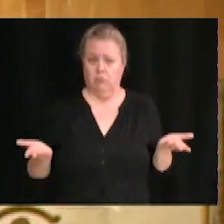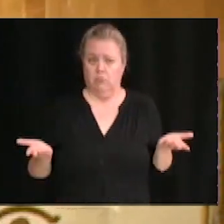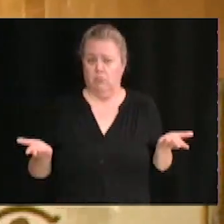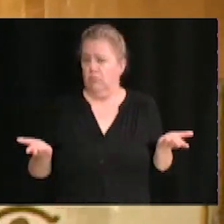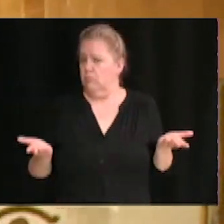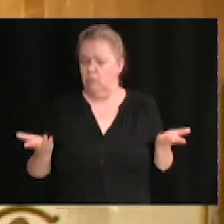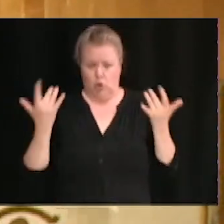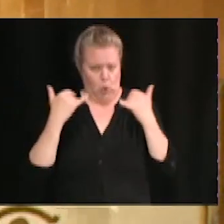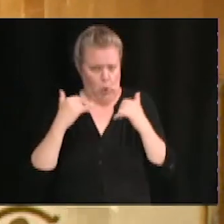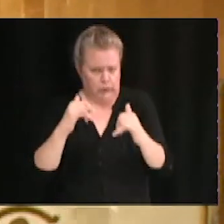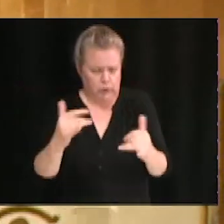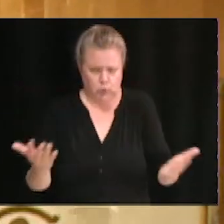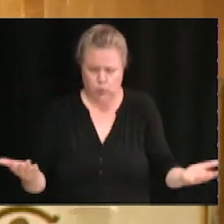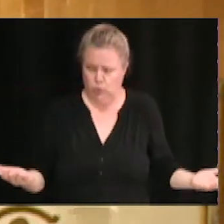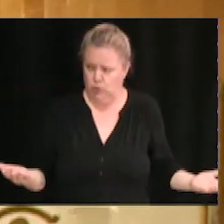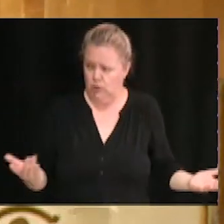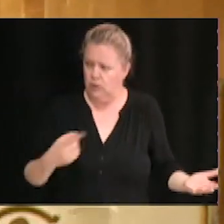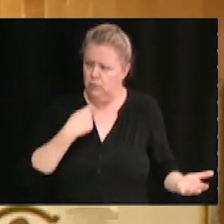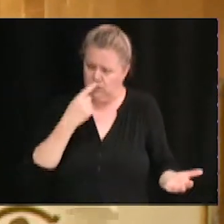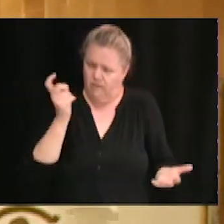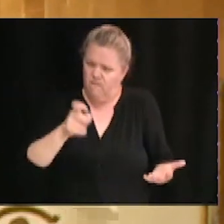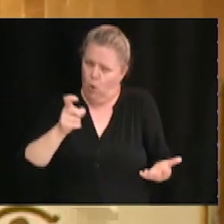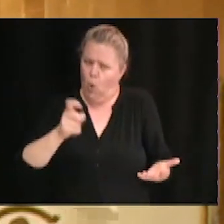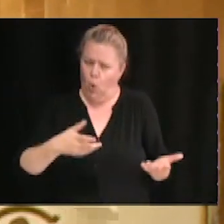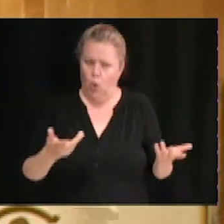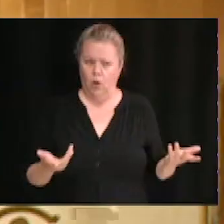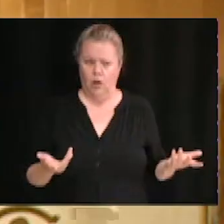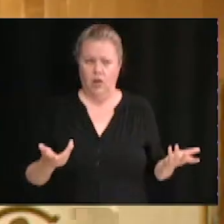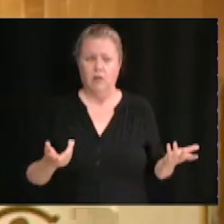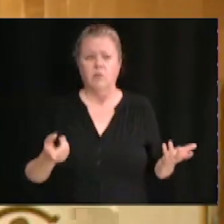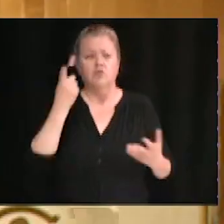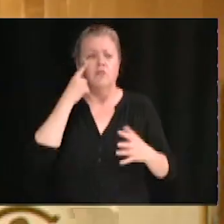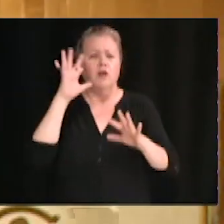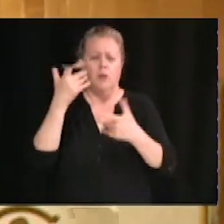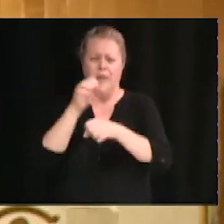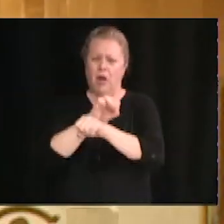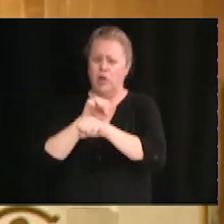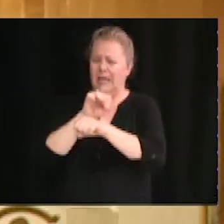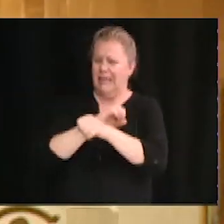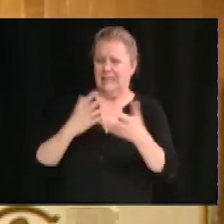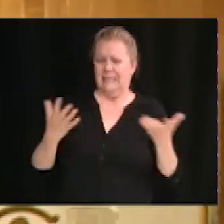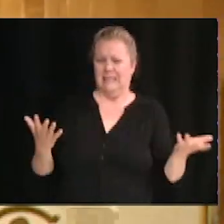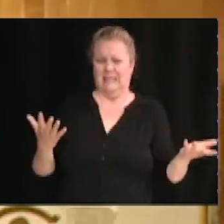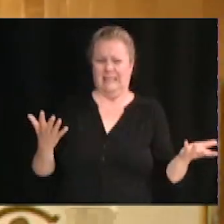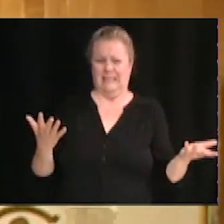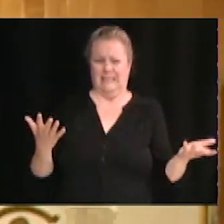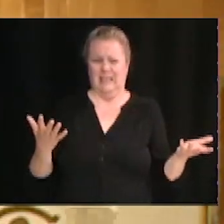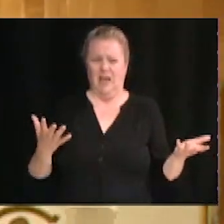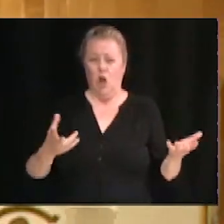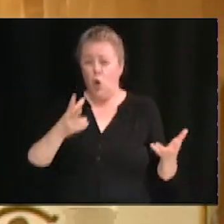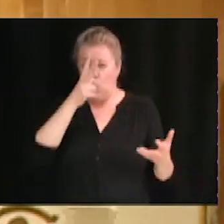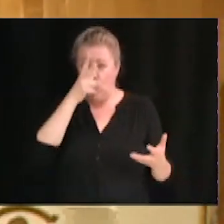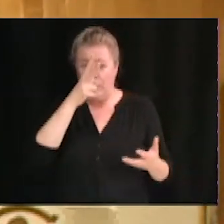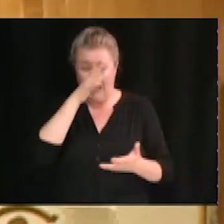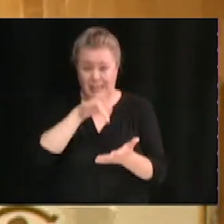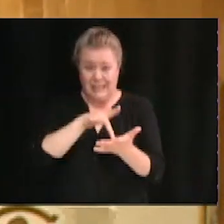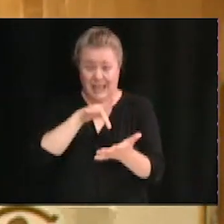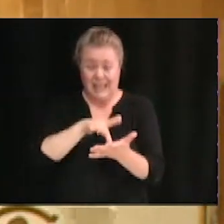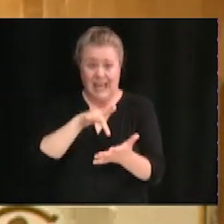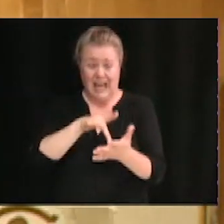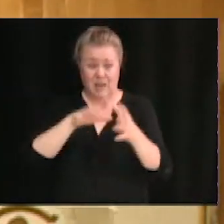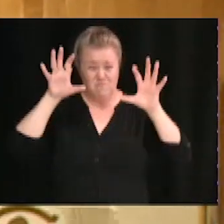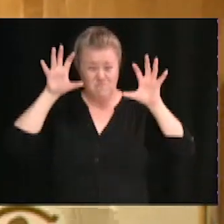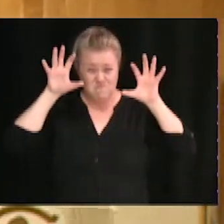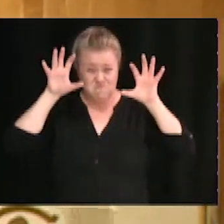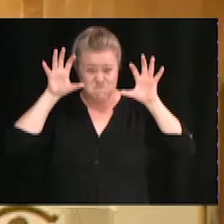ça lâche pas, mais à un moment donné, il faudrait bien qu fassent de quoi, ils vont voir comment c'est organisé. Je dis, ma foi, du bon Dieu, les lumières centrales, ils se